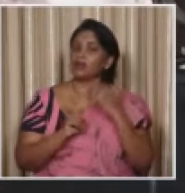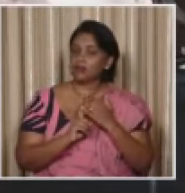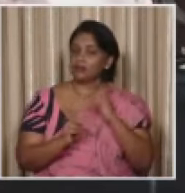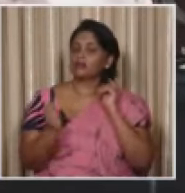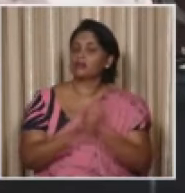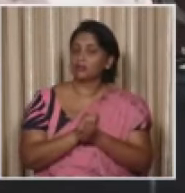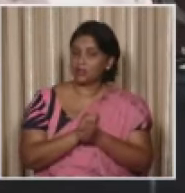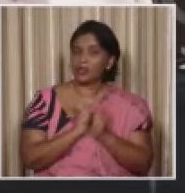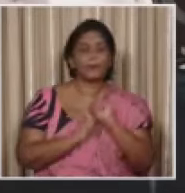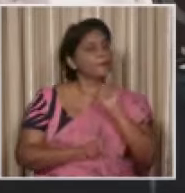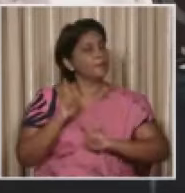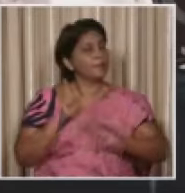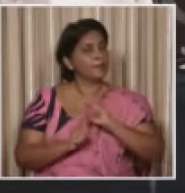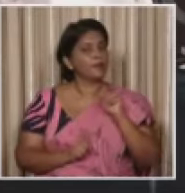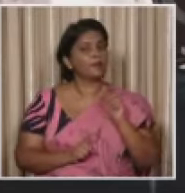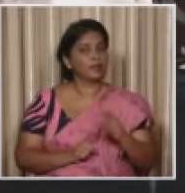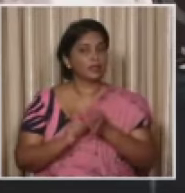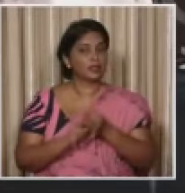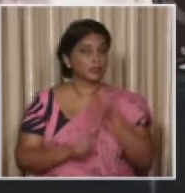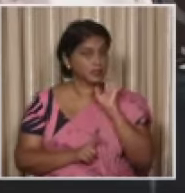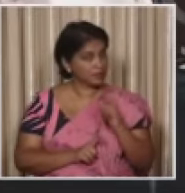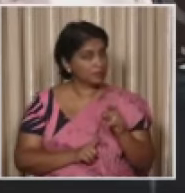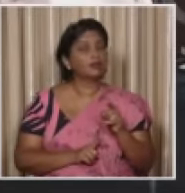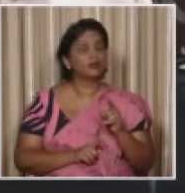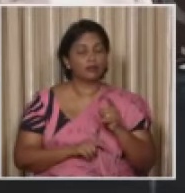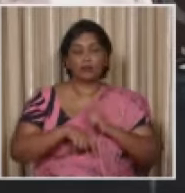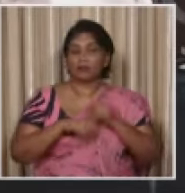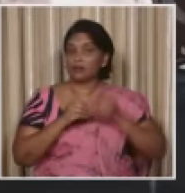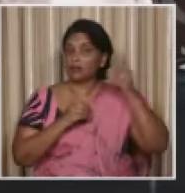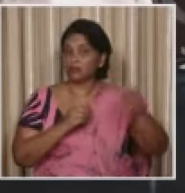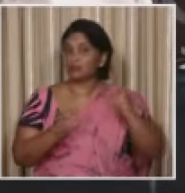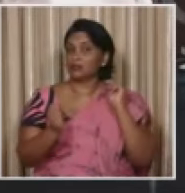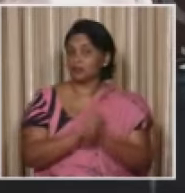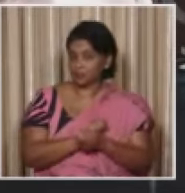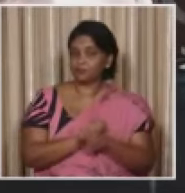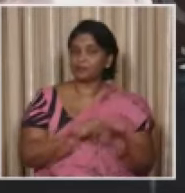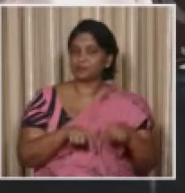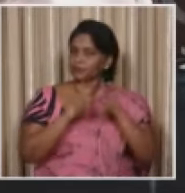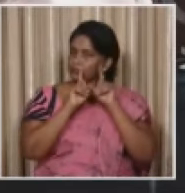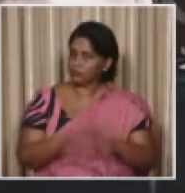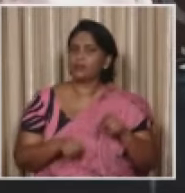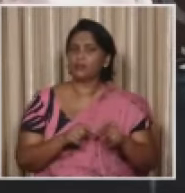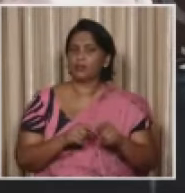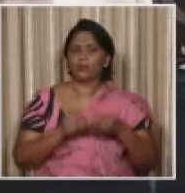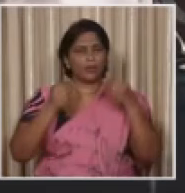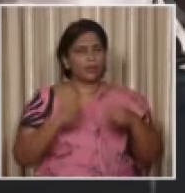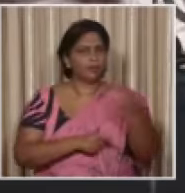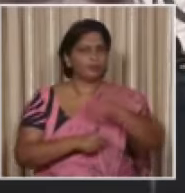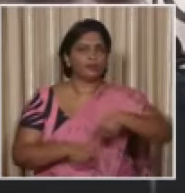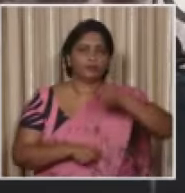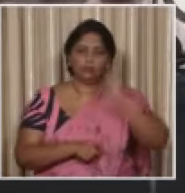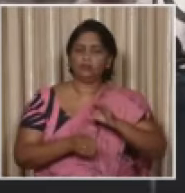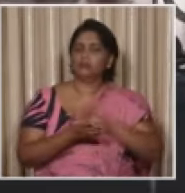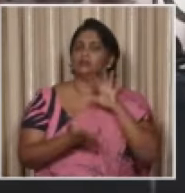සංශෝධනයක් පාර්ලිමේන්තුවේ ජනාධිපතිවරයාගේ කාලය දිගු කර ගැනීම සංශෝධනයකුත් මේ ආකාරයට සරල බහුතරයෙන් සම්මත